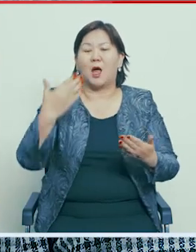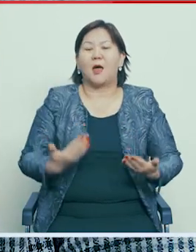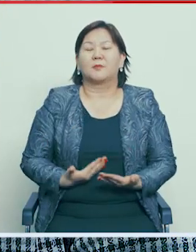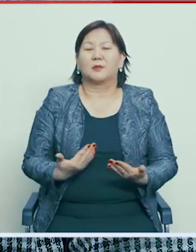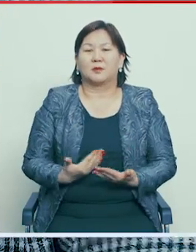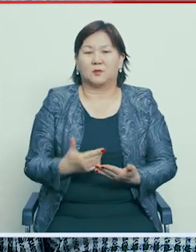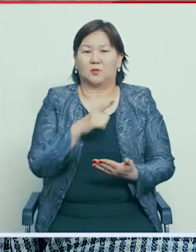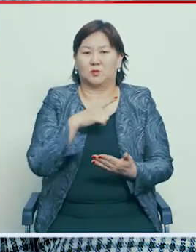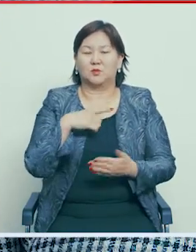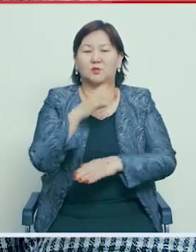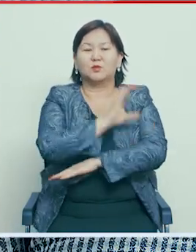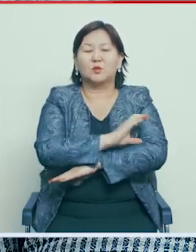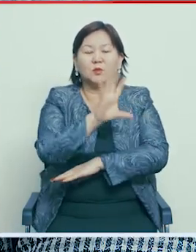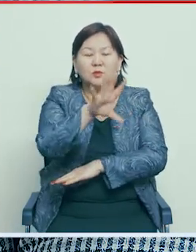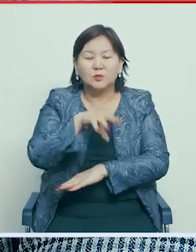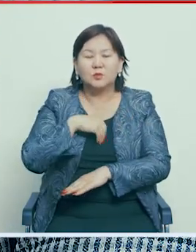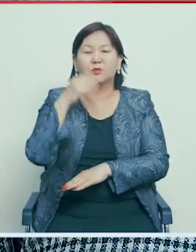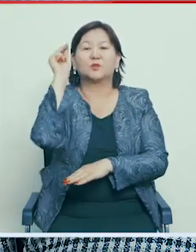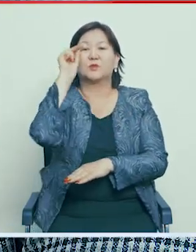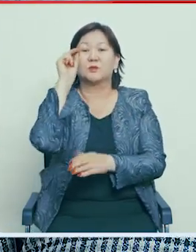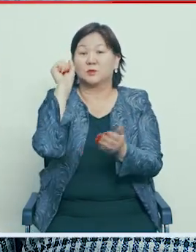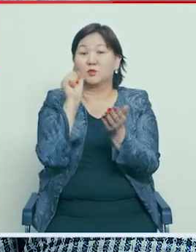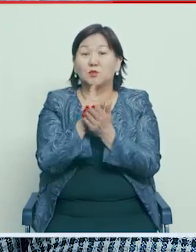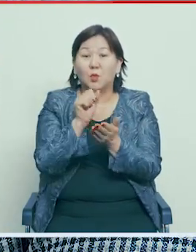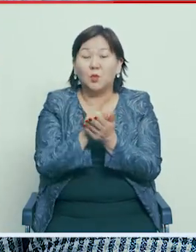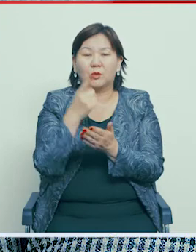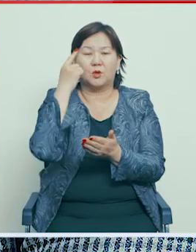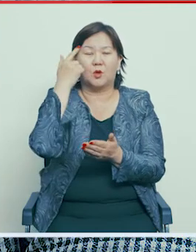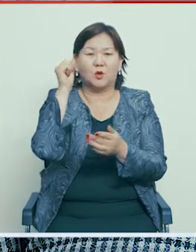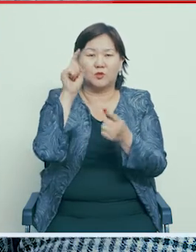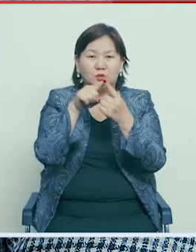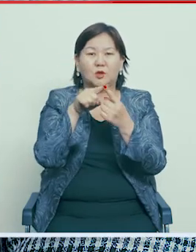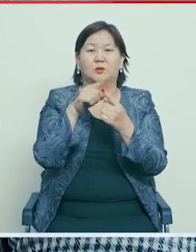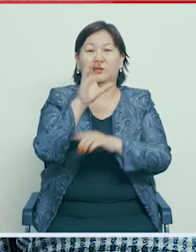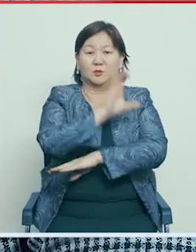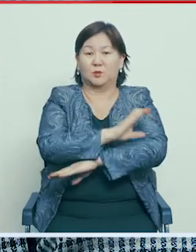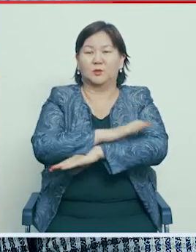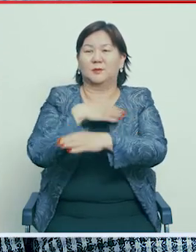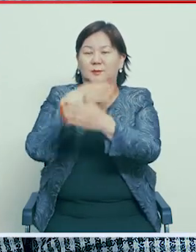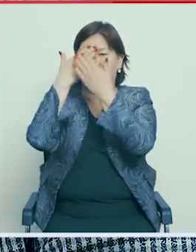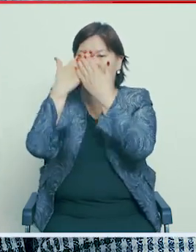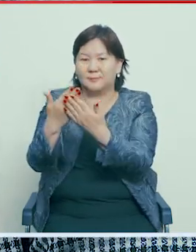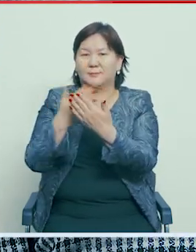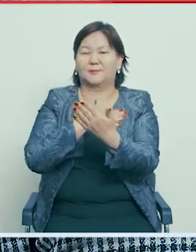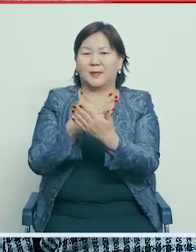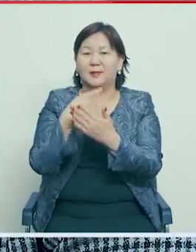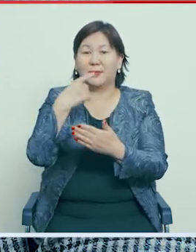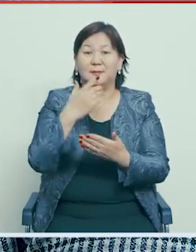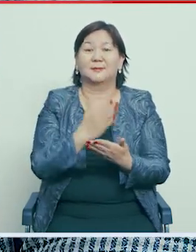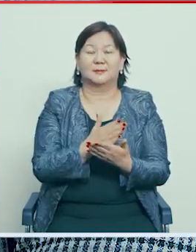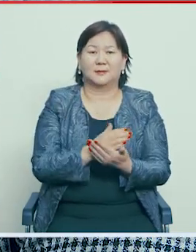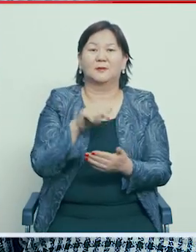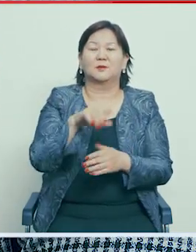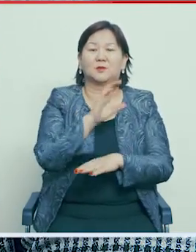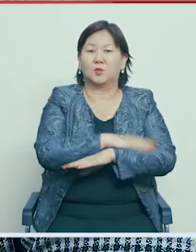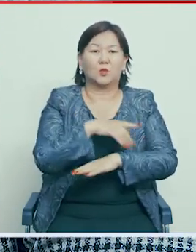дээр л одоо амьдралын сургуульд сурсан байх гэдэг одоо чухал миний гор зорилго гэж бодоод тэр сургуульд бол талархал илэрхийлсэн. Тэгээд